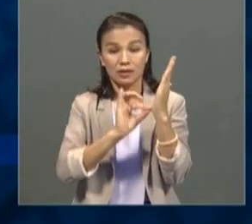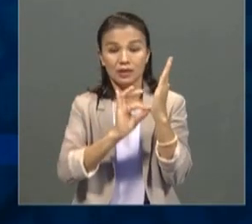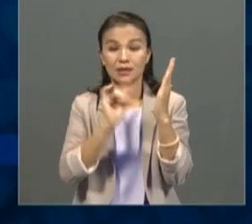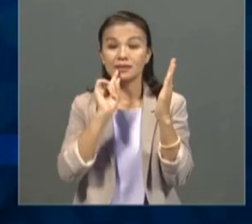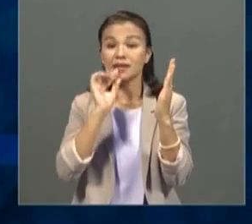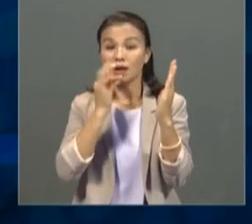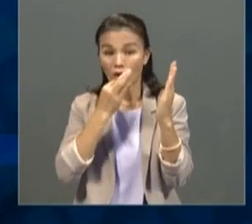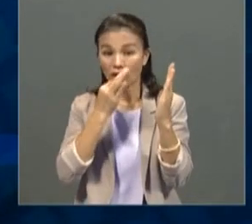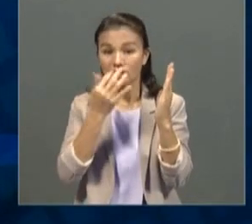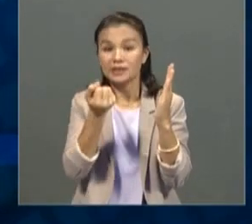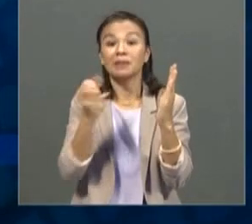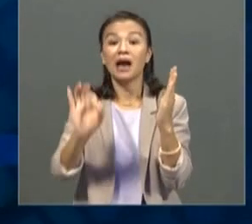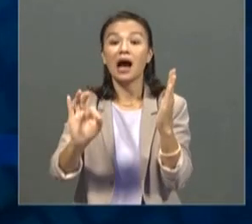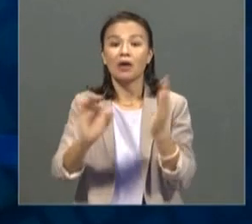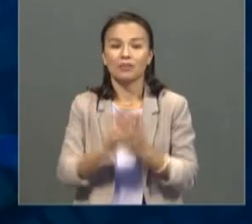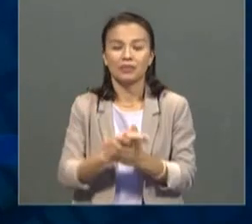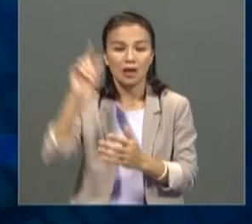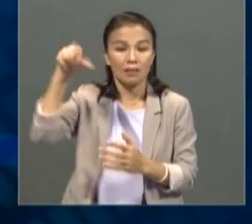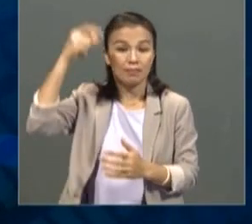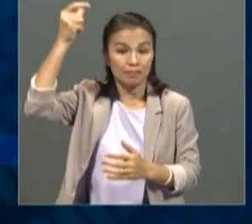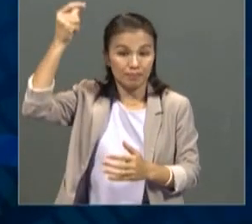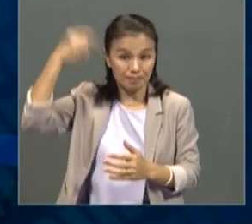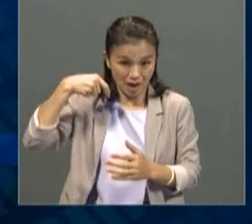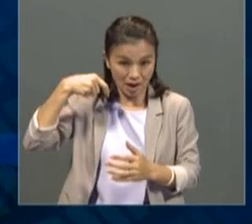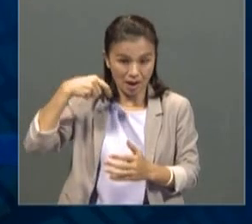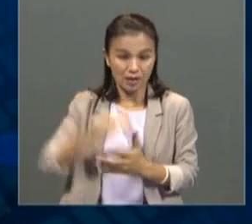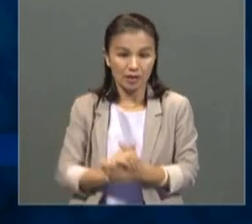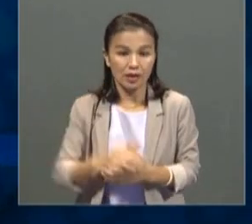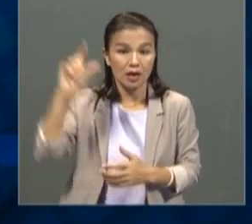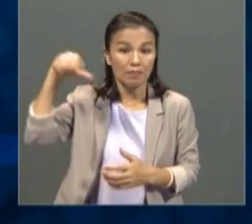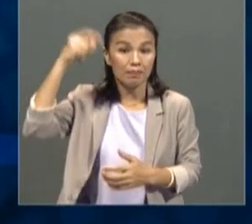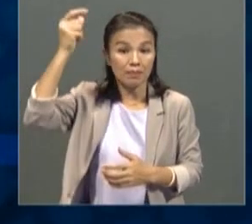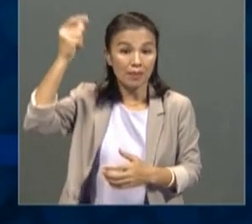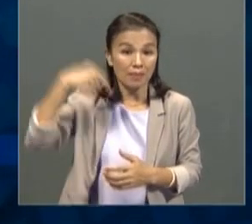တယ်ဒီထဲမှာဆိုလို့ရှိရင်